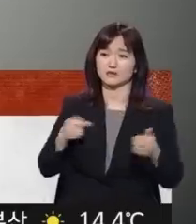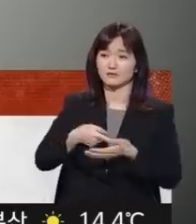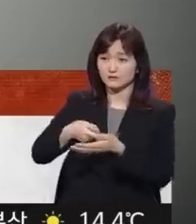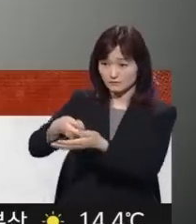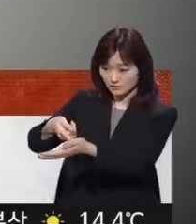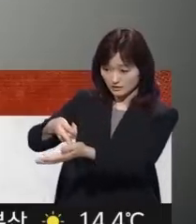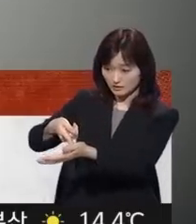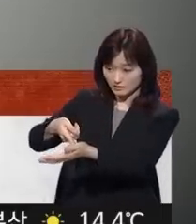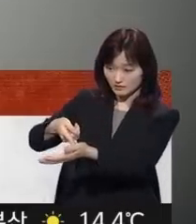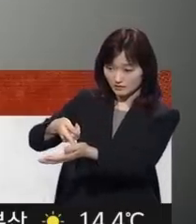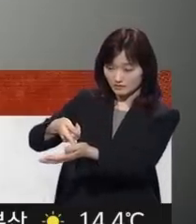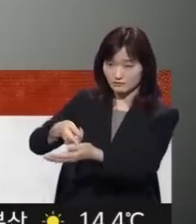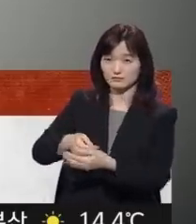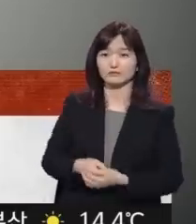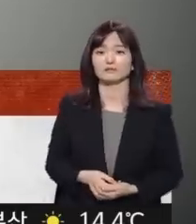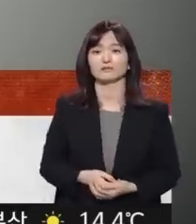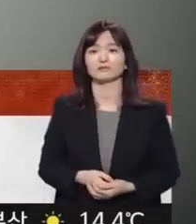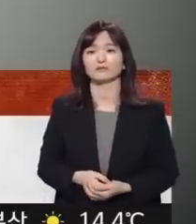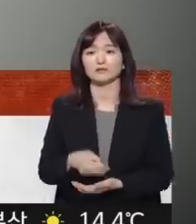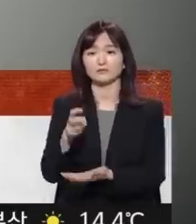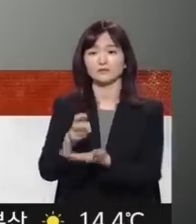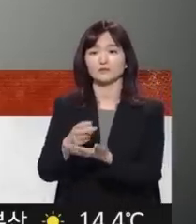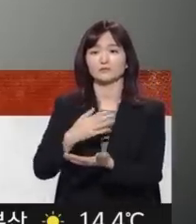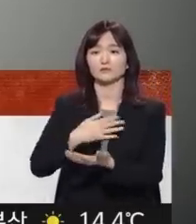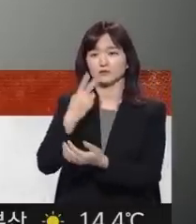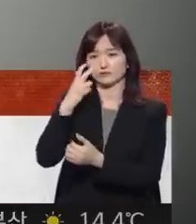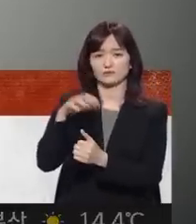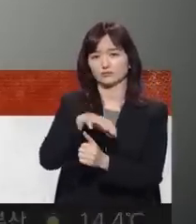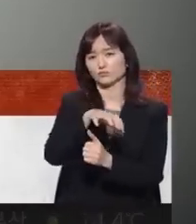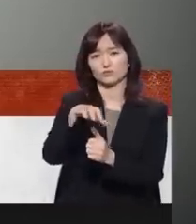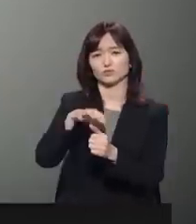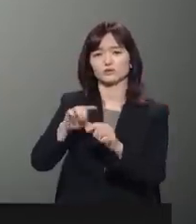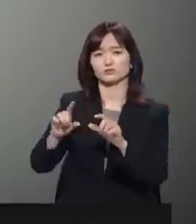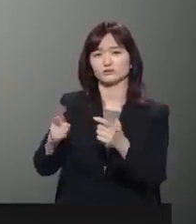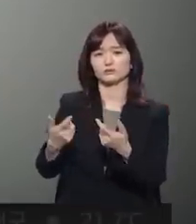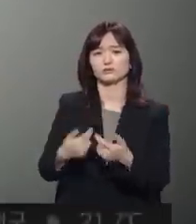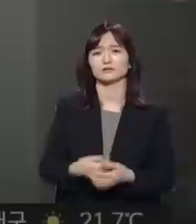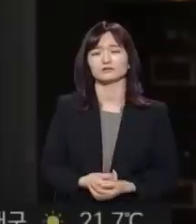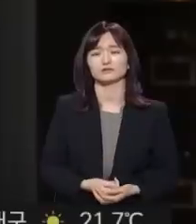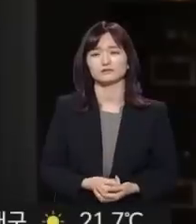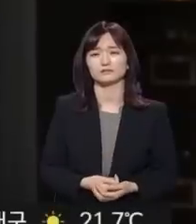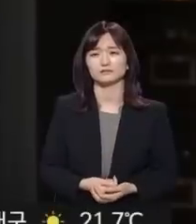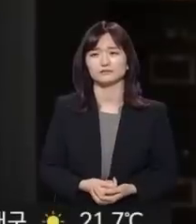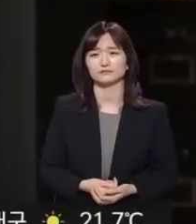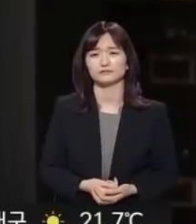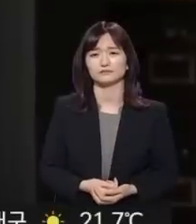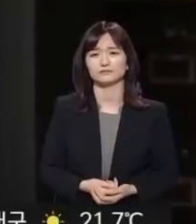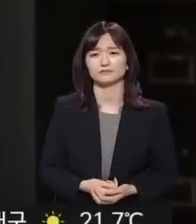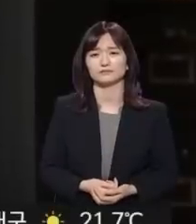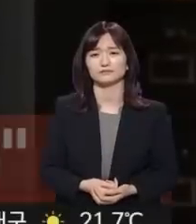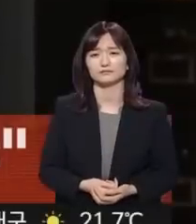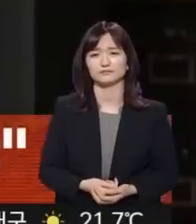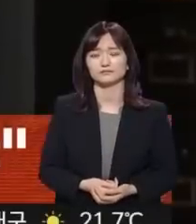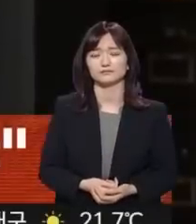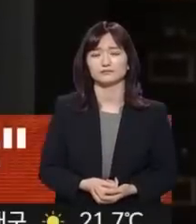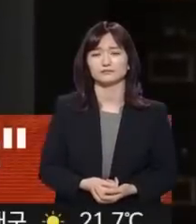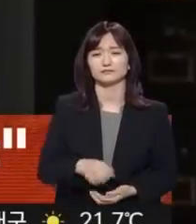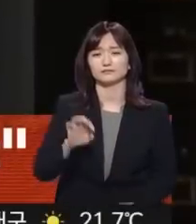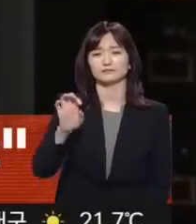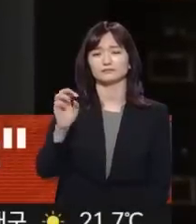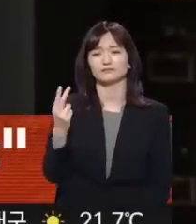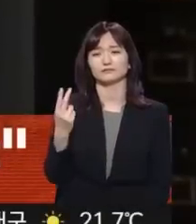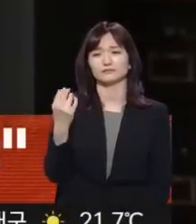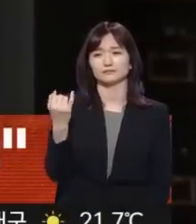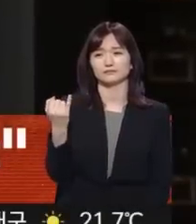친구들은 법은 저를 보호해 주지 않습니다. 자, 소장님. 효예림